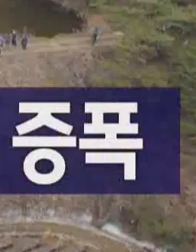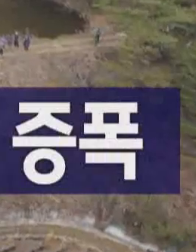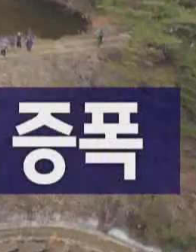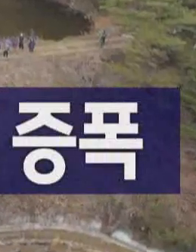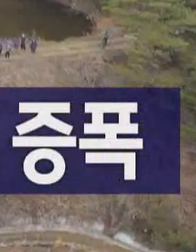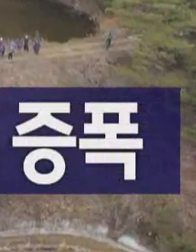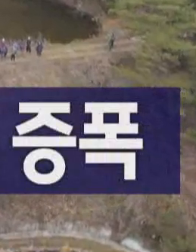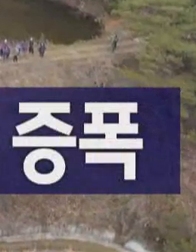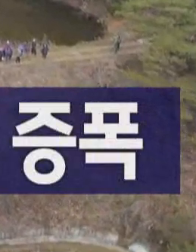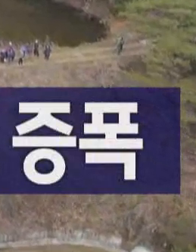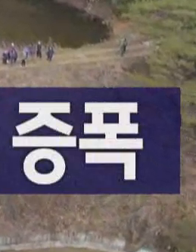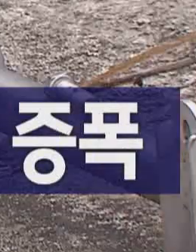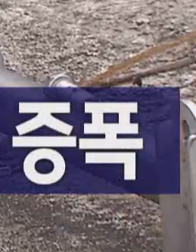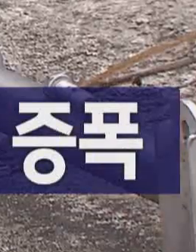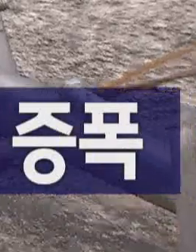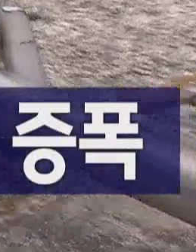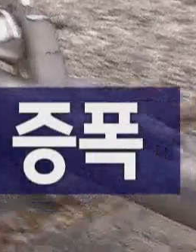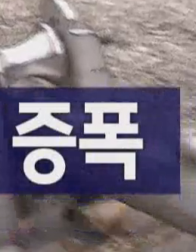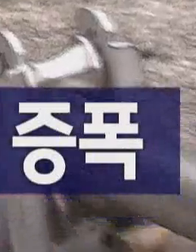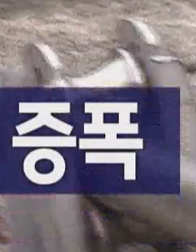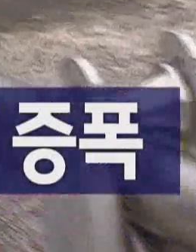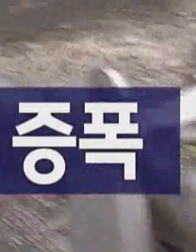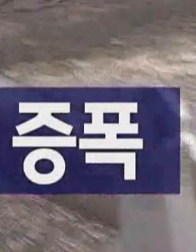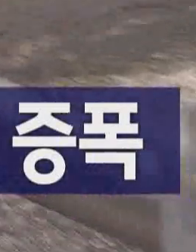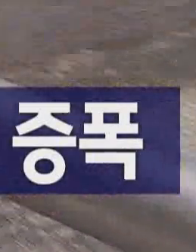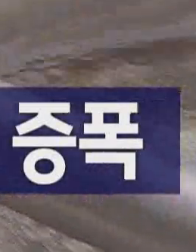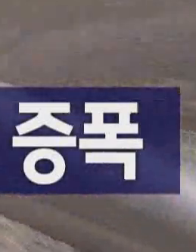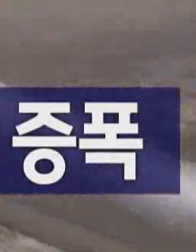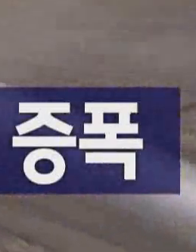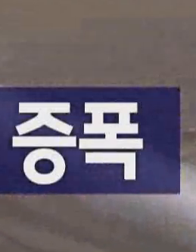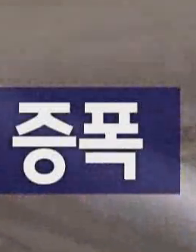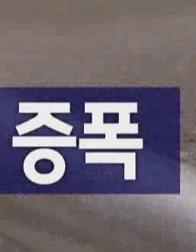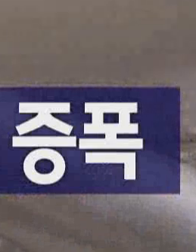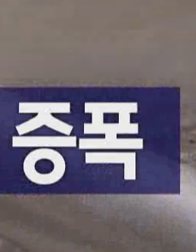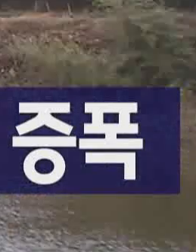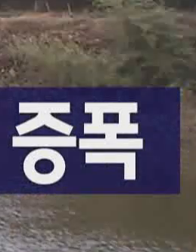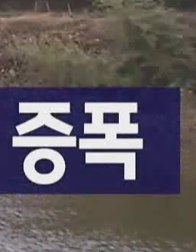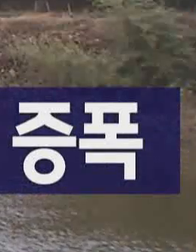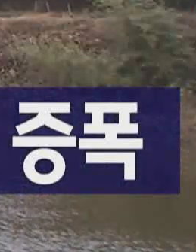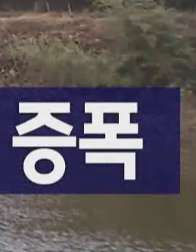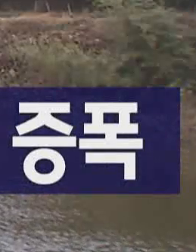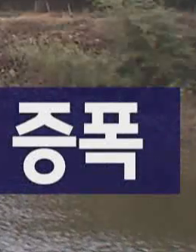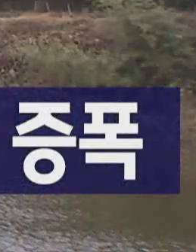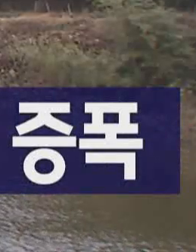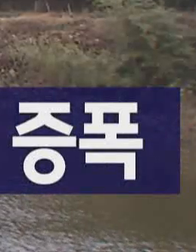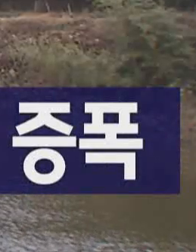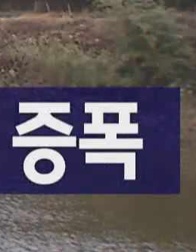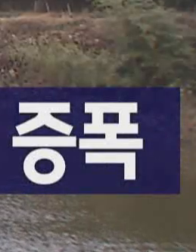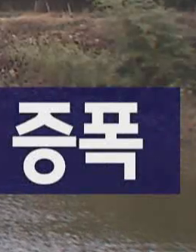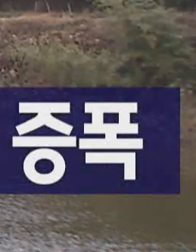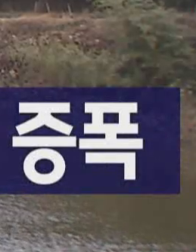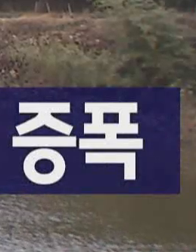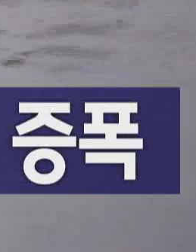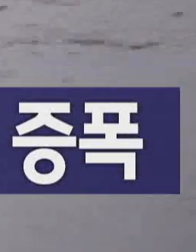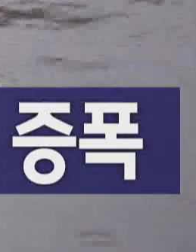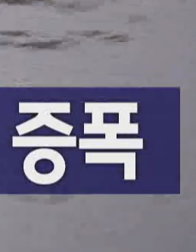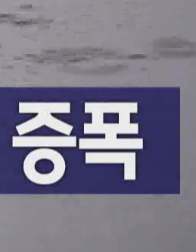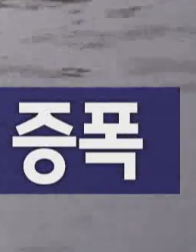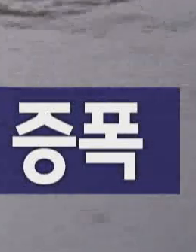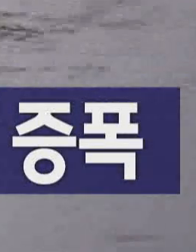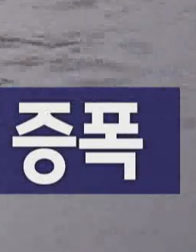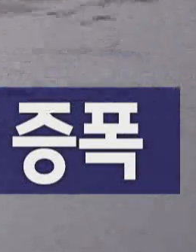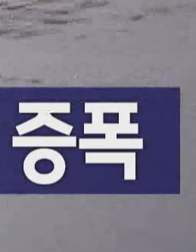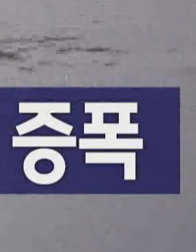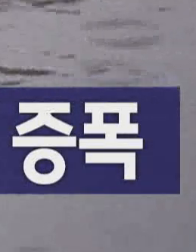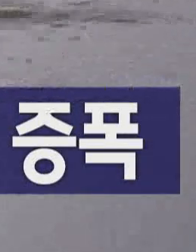순천의 충내 저수지 오염실태 보도 이후 저수지 수질검사가 이루어졌습니다. 그런데 저수지의 pH 농도가 자연 상태에서 나오기